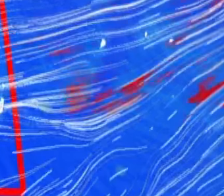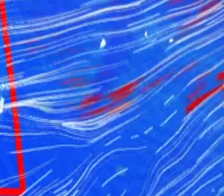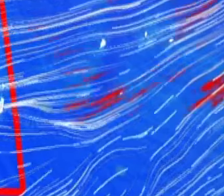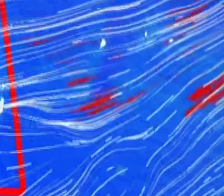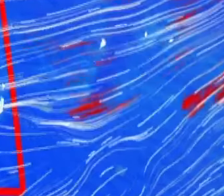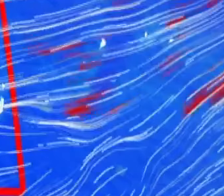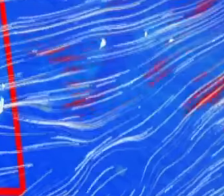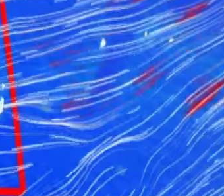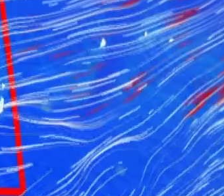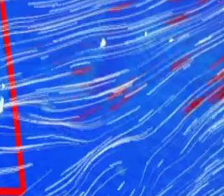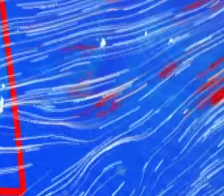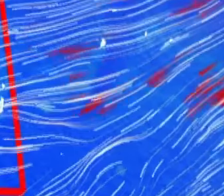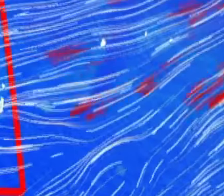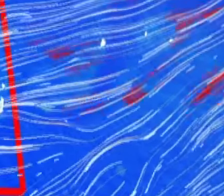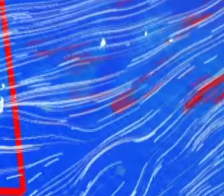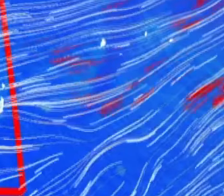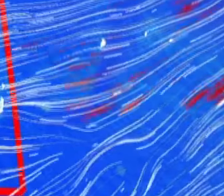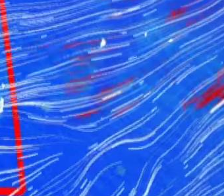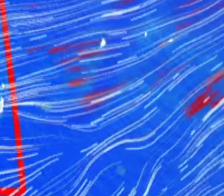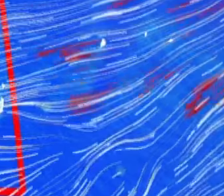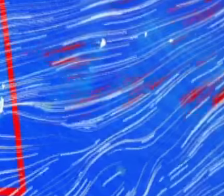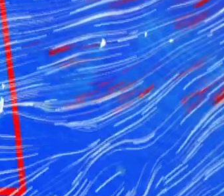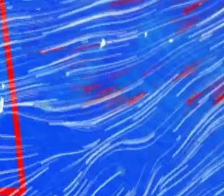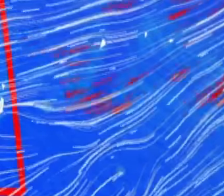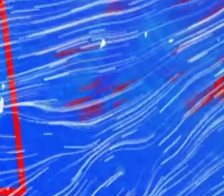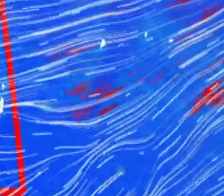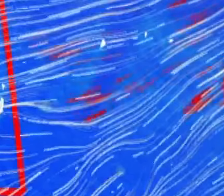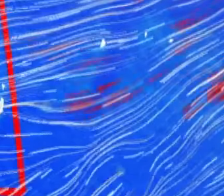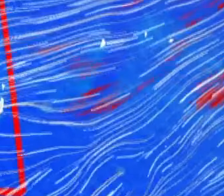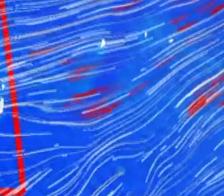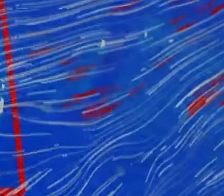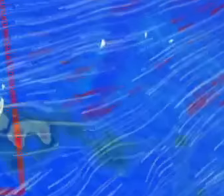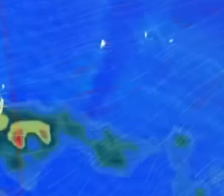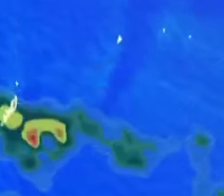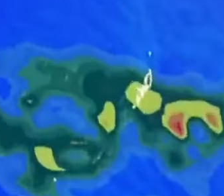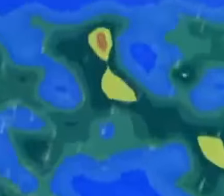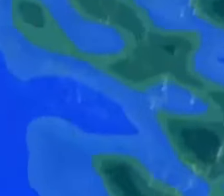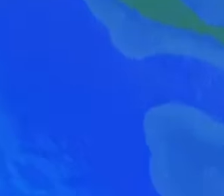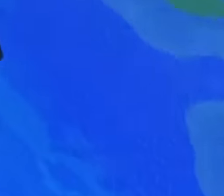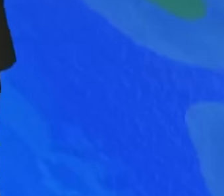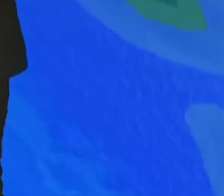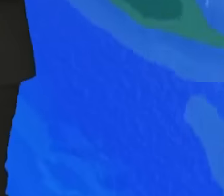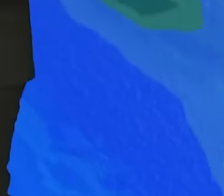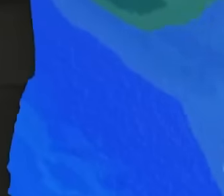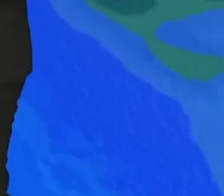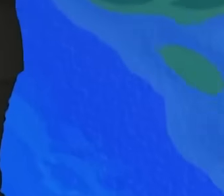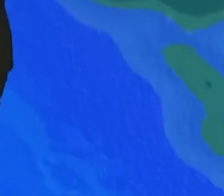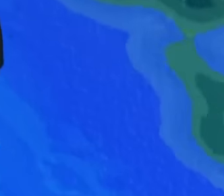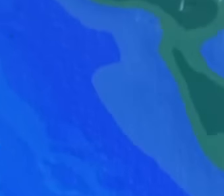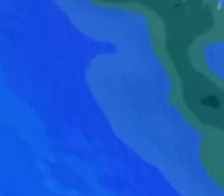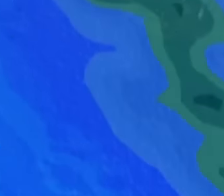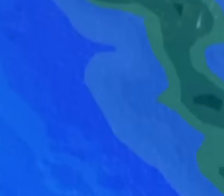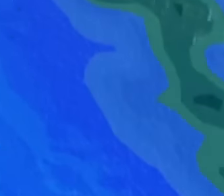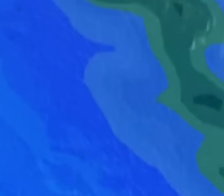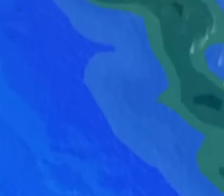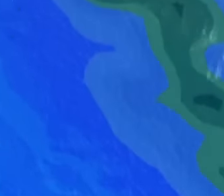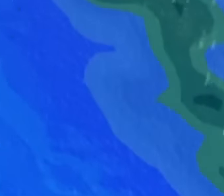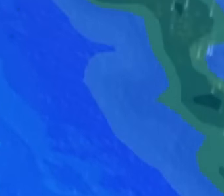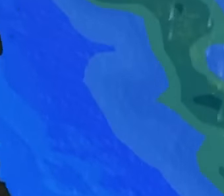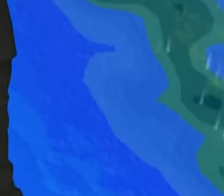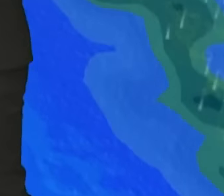ng mga puso. Sa rainfall forecast ng The Weather Company para bukas, sa Mindanao po may malalakas ng ulan sa Northern Caraga